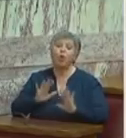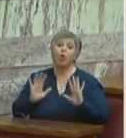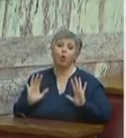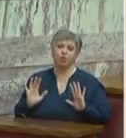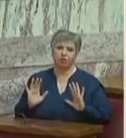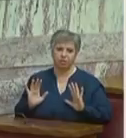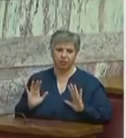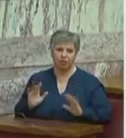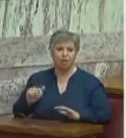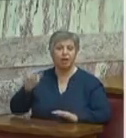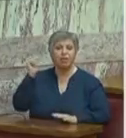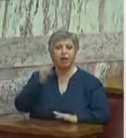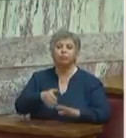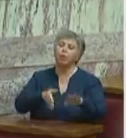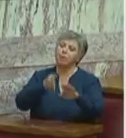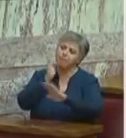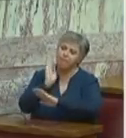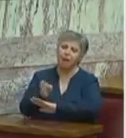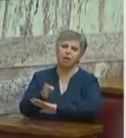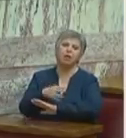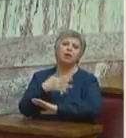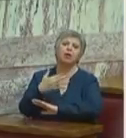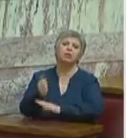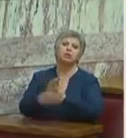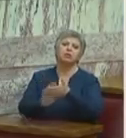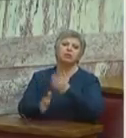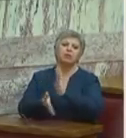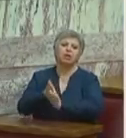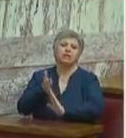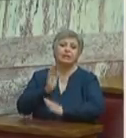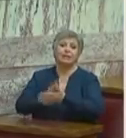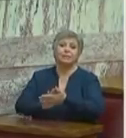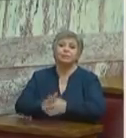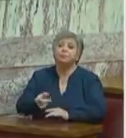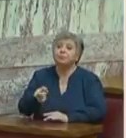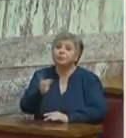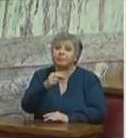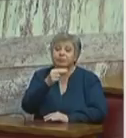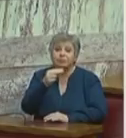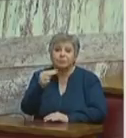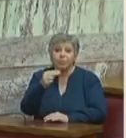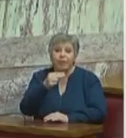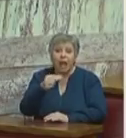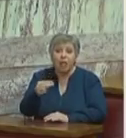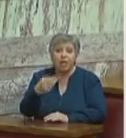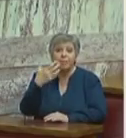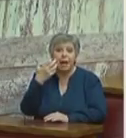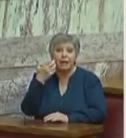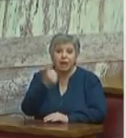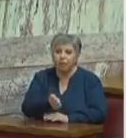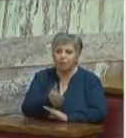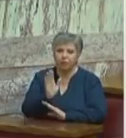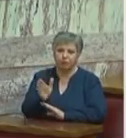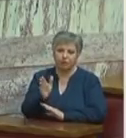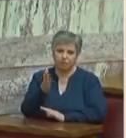η καταδίκη επιβλήθηκε. Σε κανένα άλλο θέμα δεν έχουμε αντίστοιχο αποτέλεσμα. Τον Ιούνιο